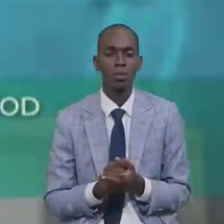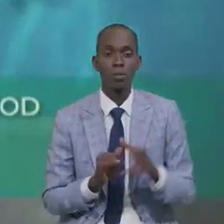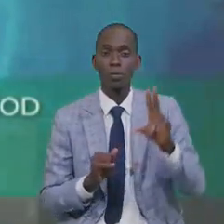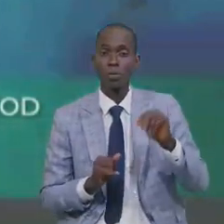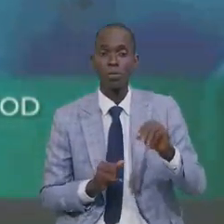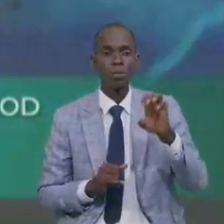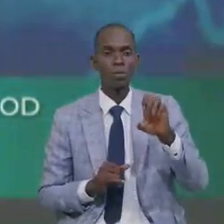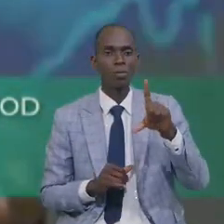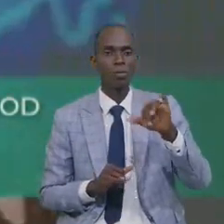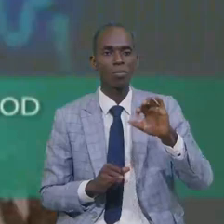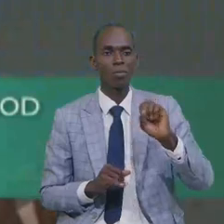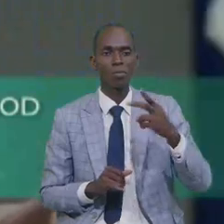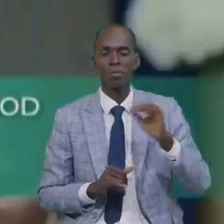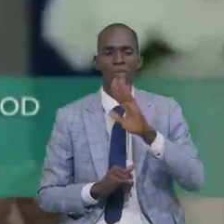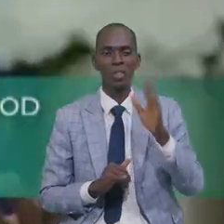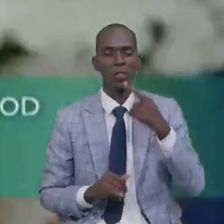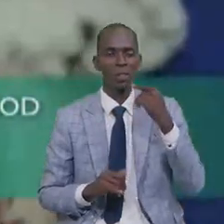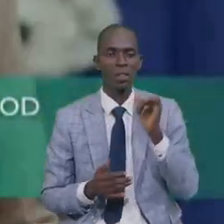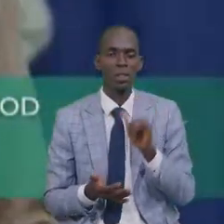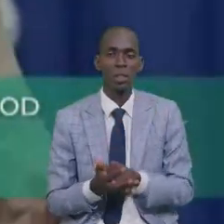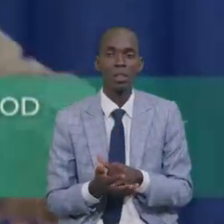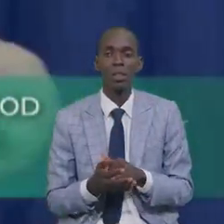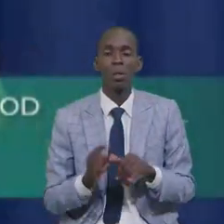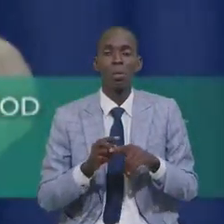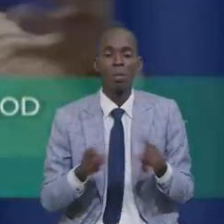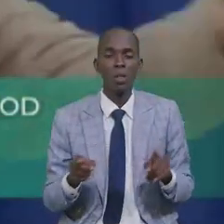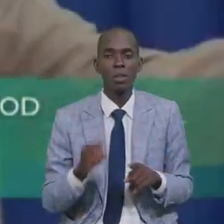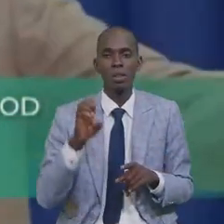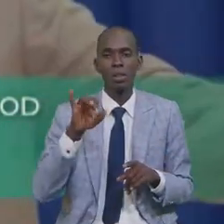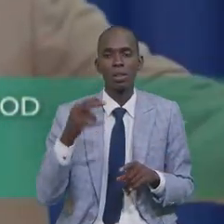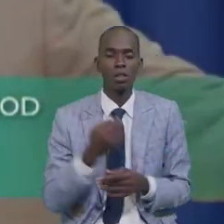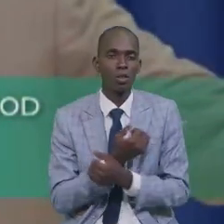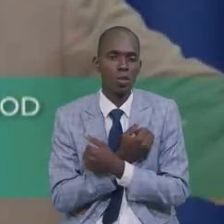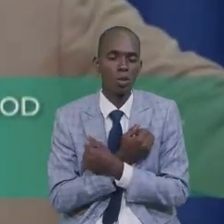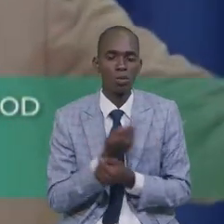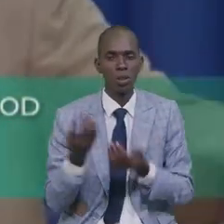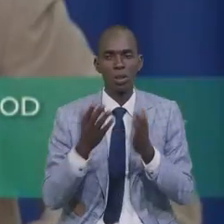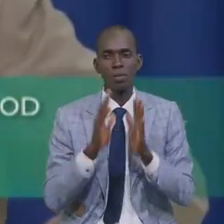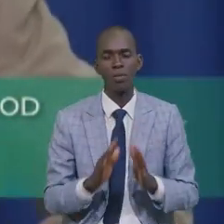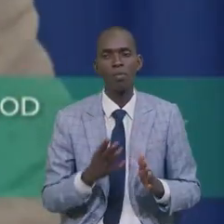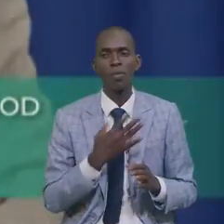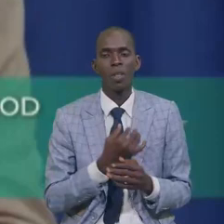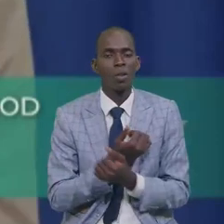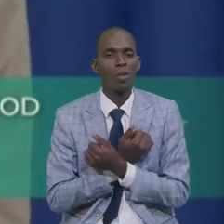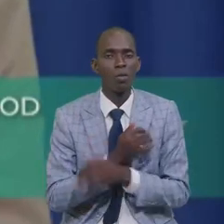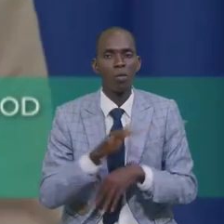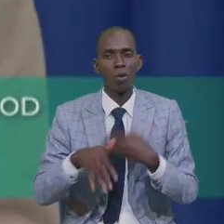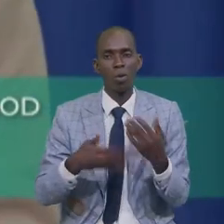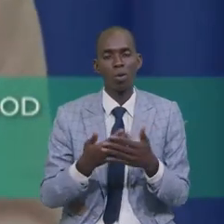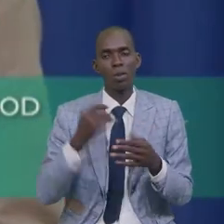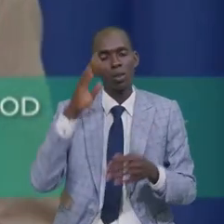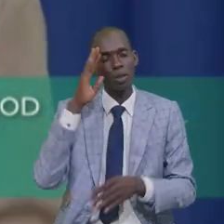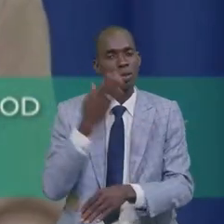Non. Élisée n'a pas dit ça. Il aimait les serviteurs. Et il aimait tous les fils